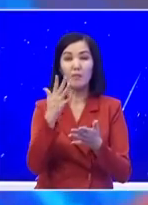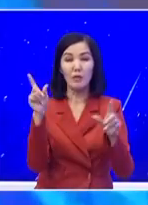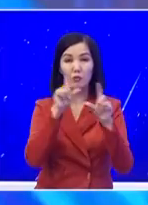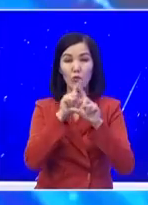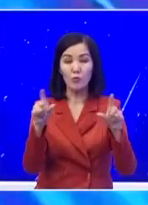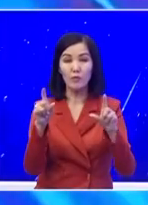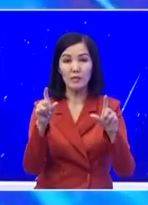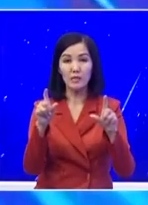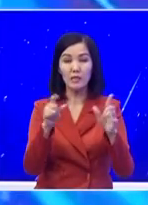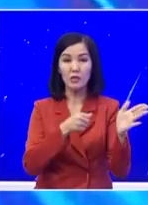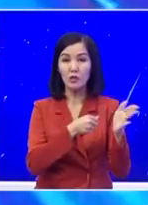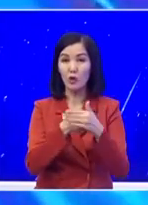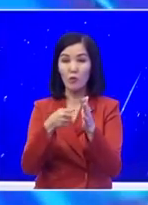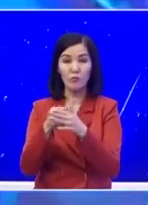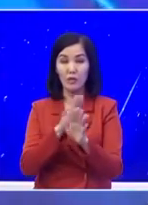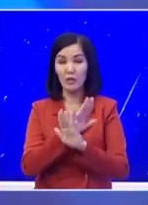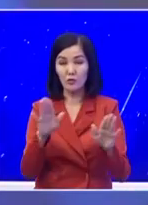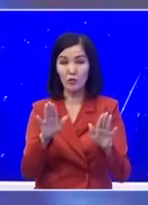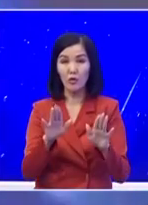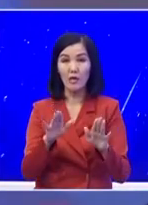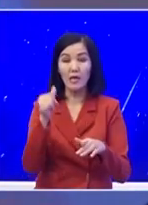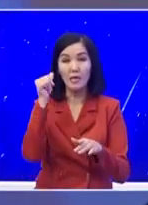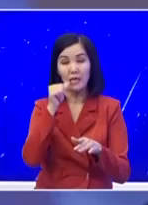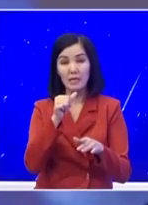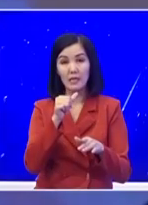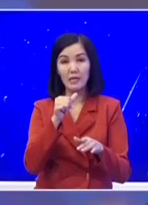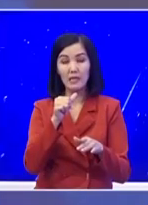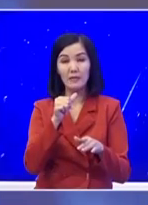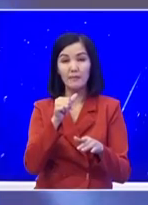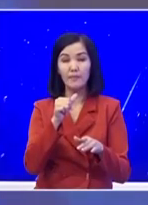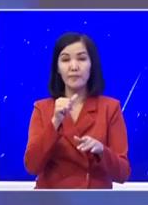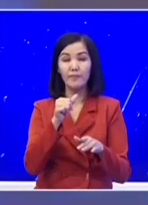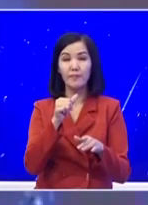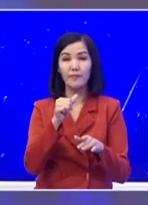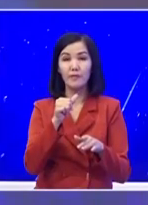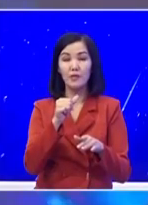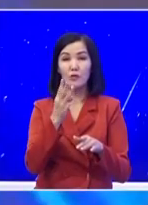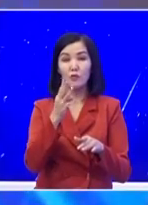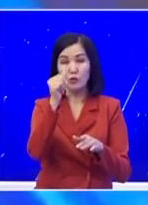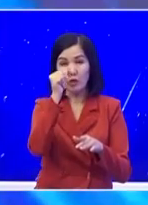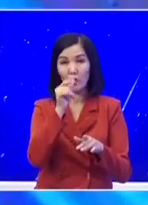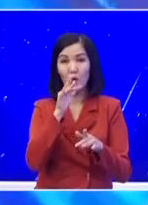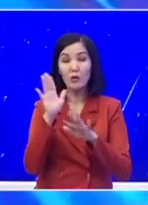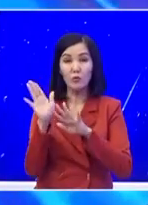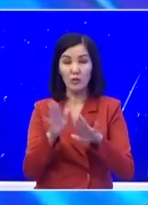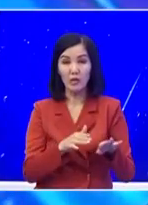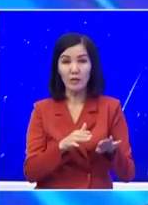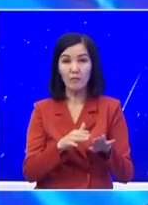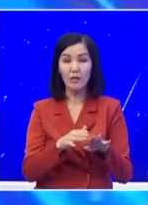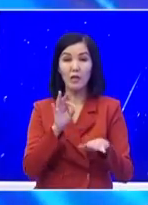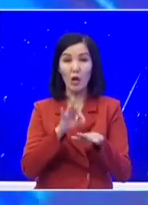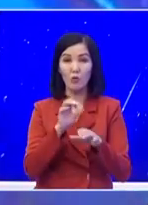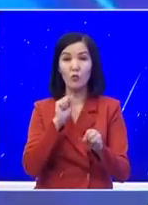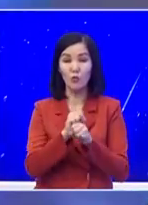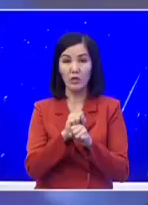сол 5 корпусты жауып жатқан жоқ. Өйткені ертең бе жаңағы үш айдан кейін ба, әйтеуір бұл індет біткеннен